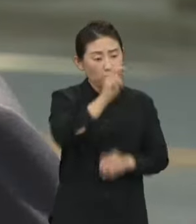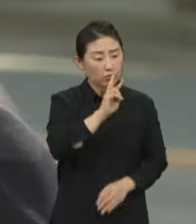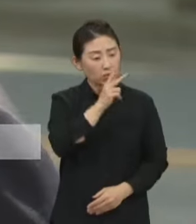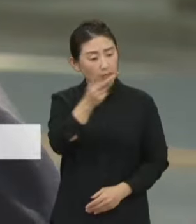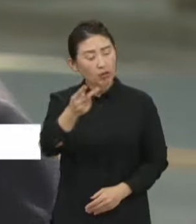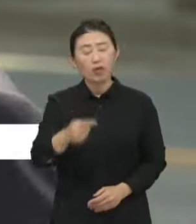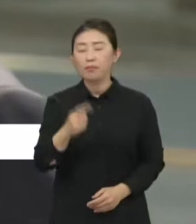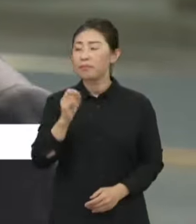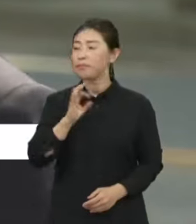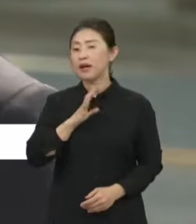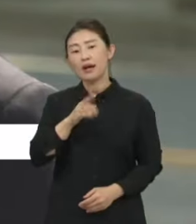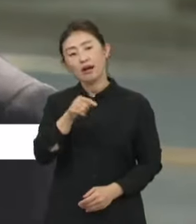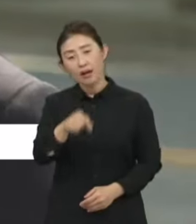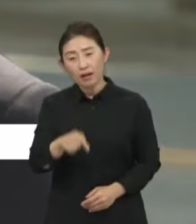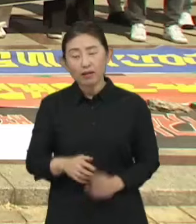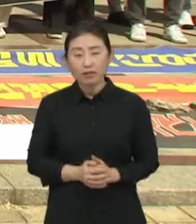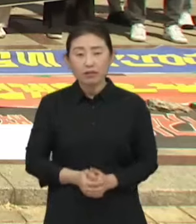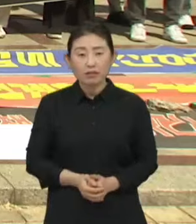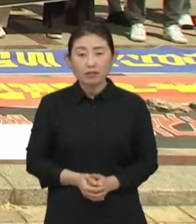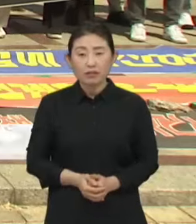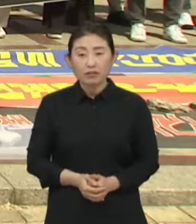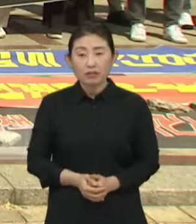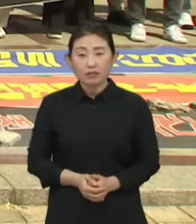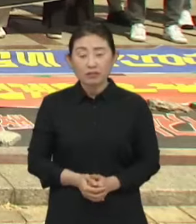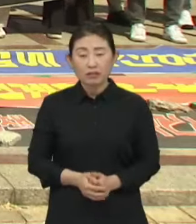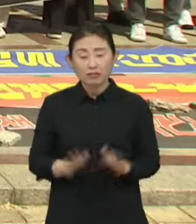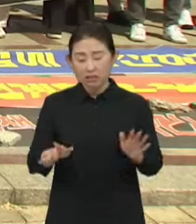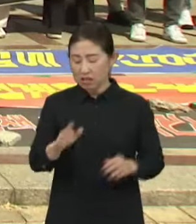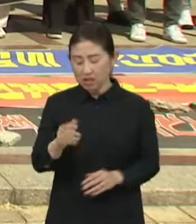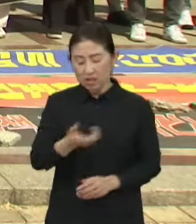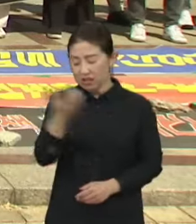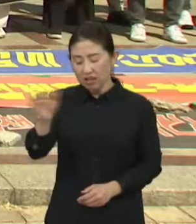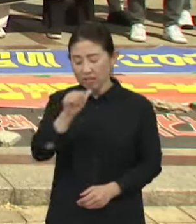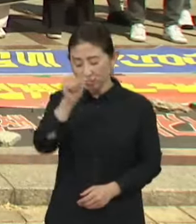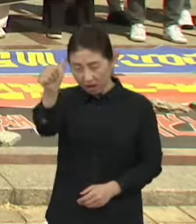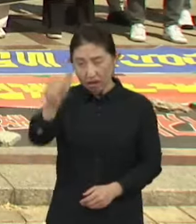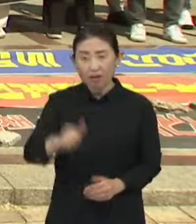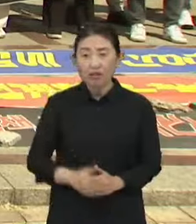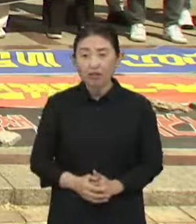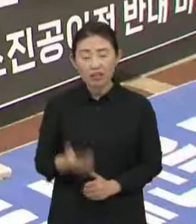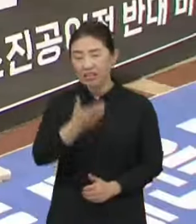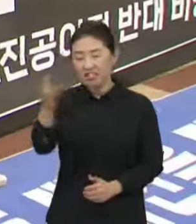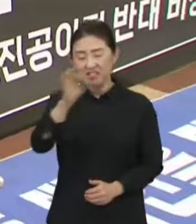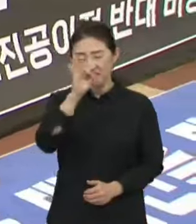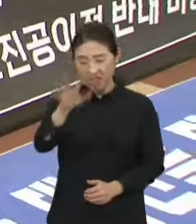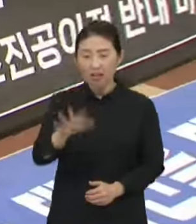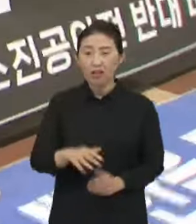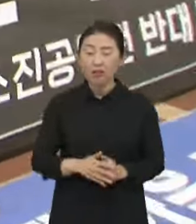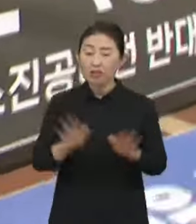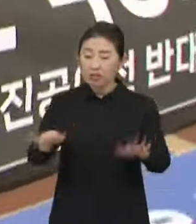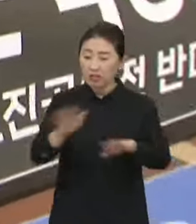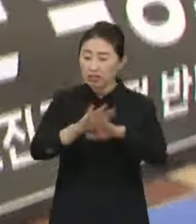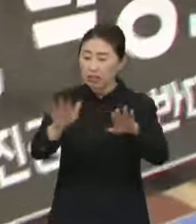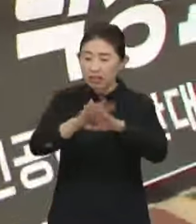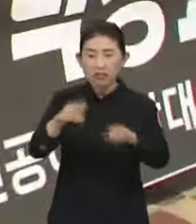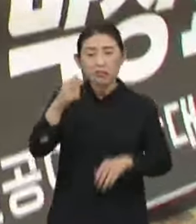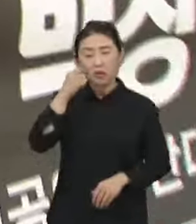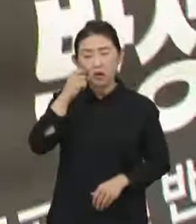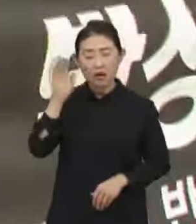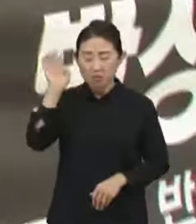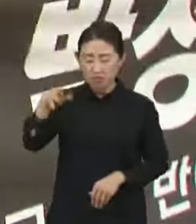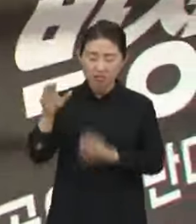미봉책에 불과하다며 이전 불가원 측을 고수해 소진공 사옥 이전을 둘러싼 갈등은 쉽게 가라앉지 않을